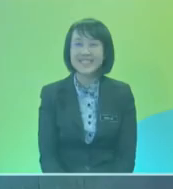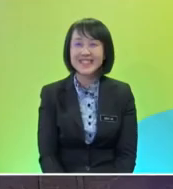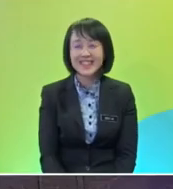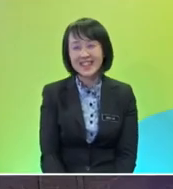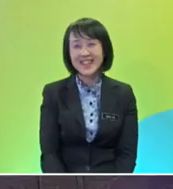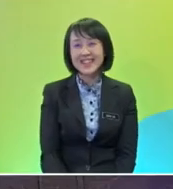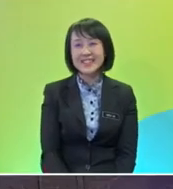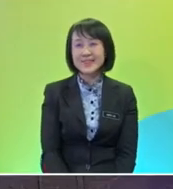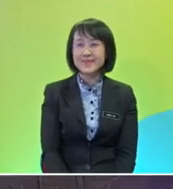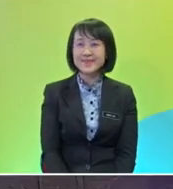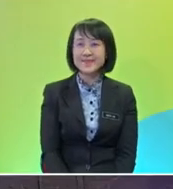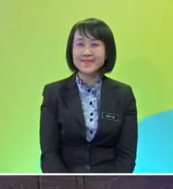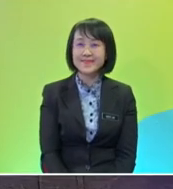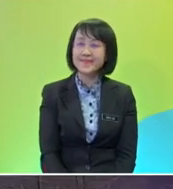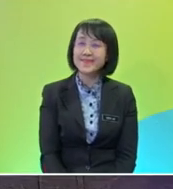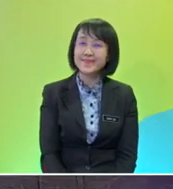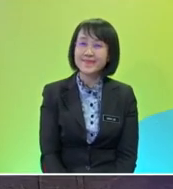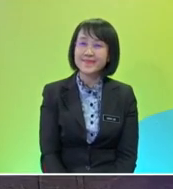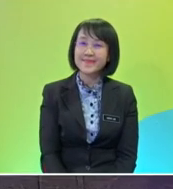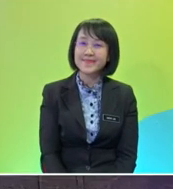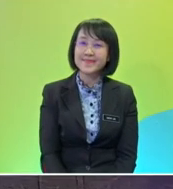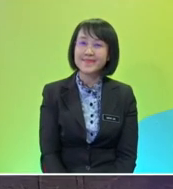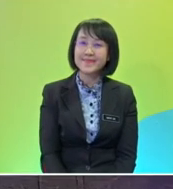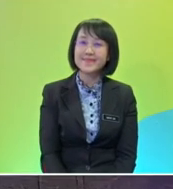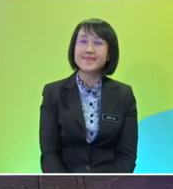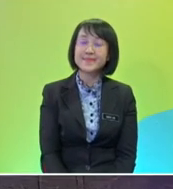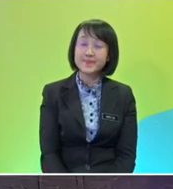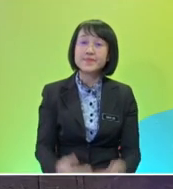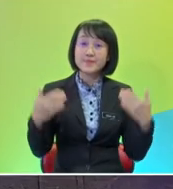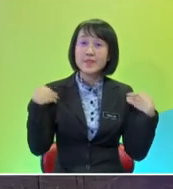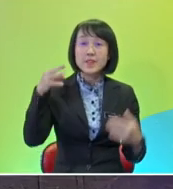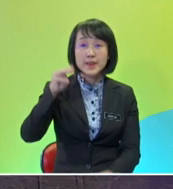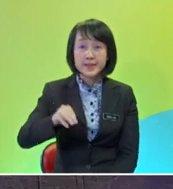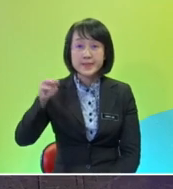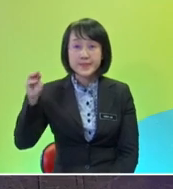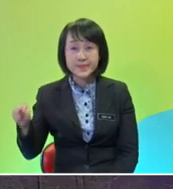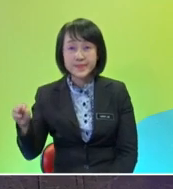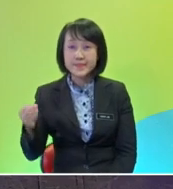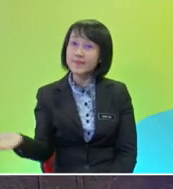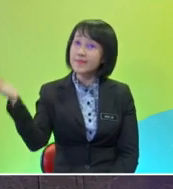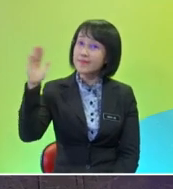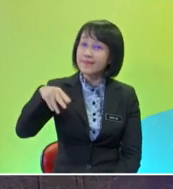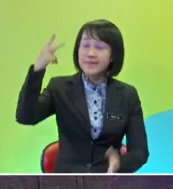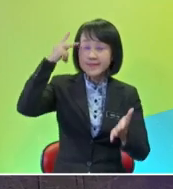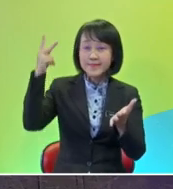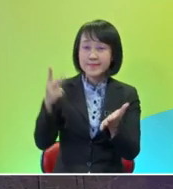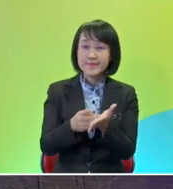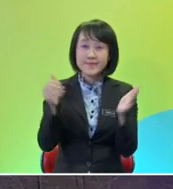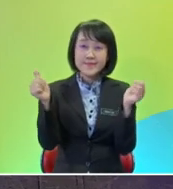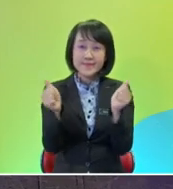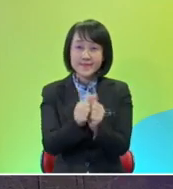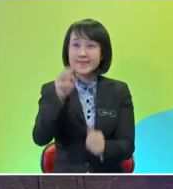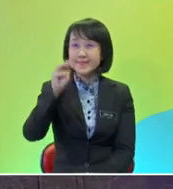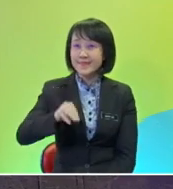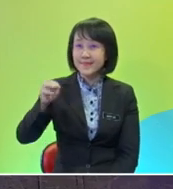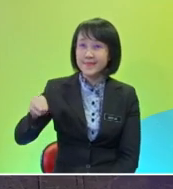terbaik. Baiklah. Seperti biasa dalam kelas Didik TV, kita ada murid-murid kita. Jadi, jom kita berkenalan dengan mereka. Hai